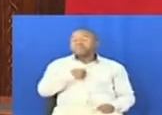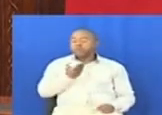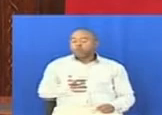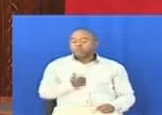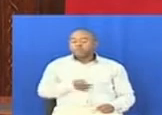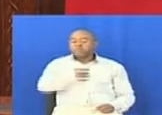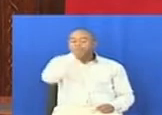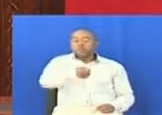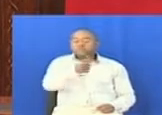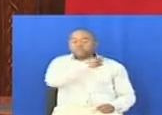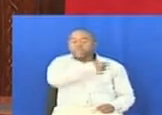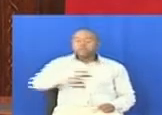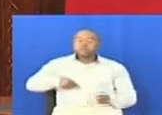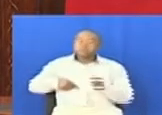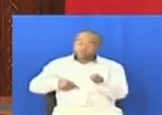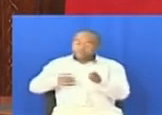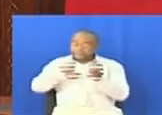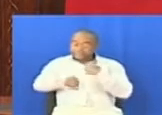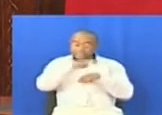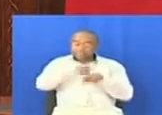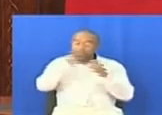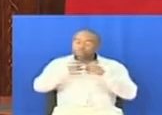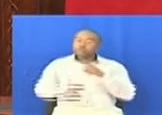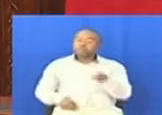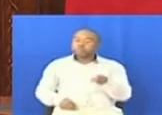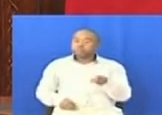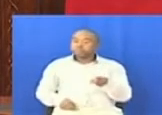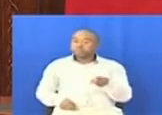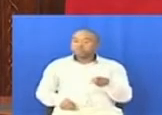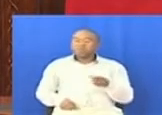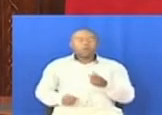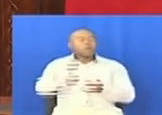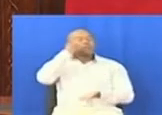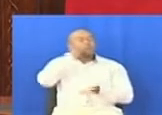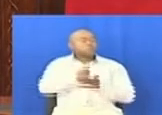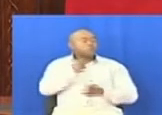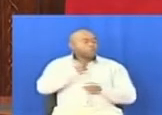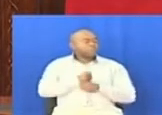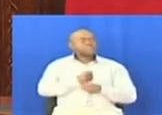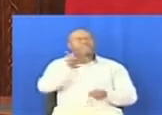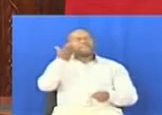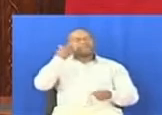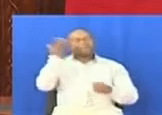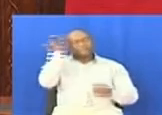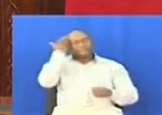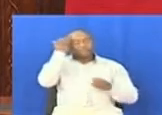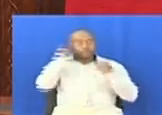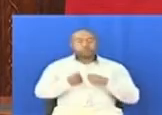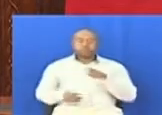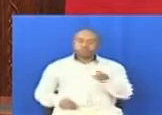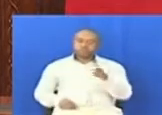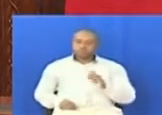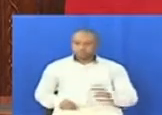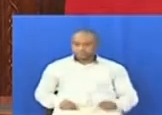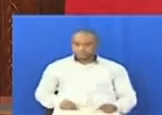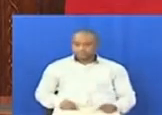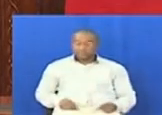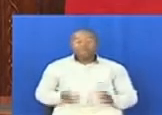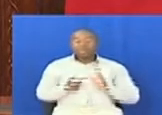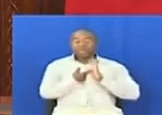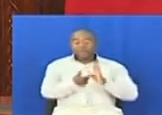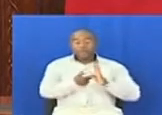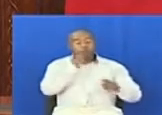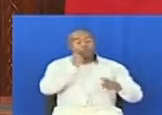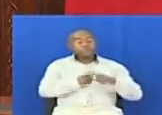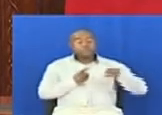nampongeza? Katika kipindi hiki kigumu ameamua kufanya kazi kwa ugumu wake. Mfano leo ninazungumzia Lindi, tumepata